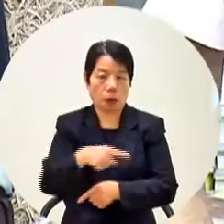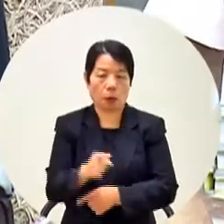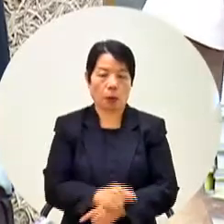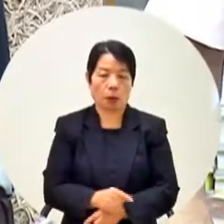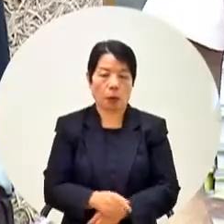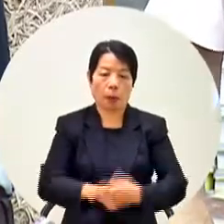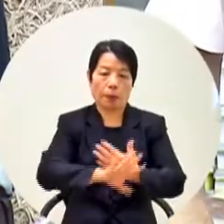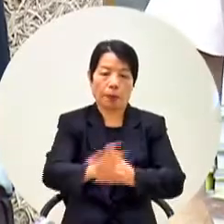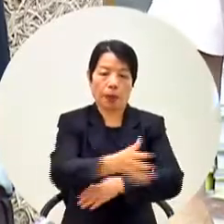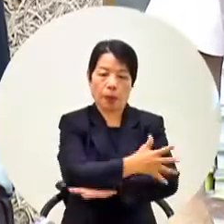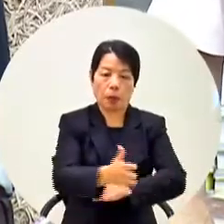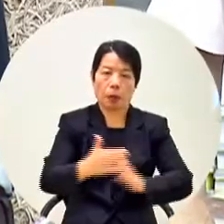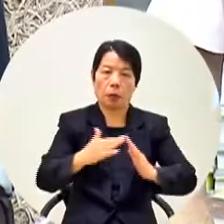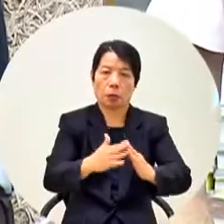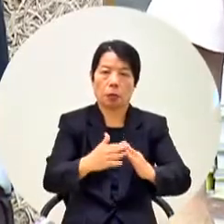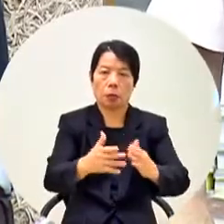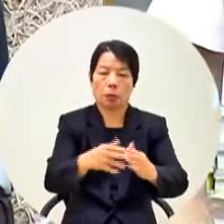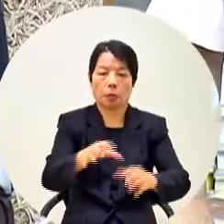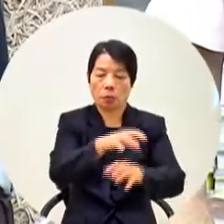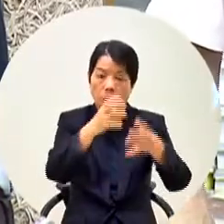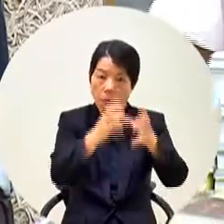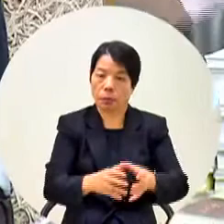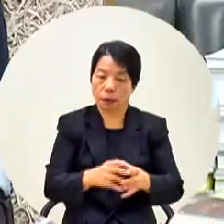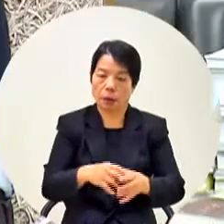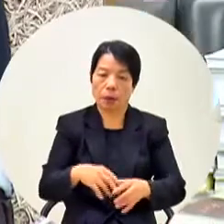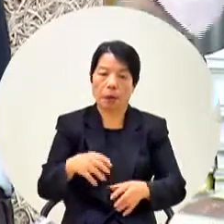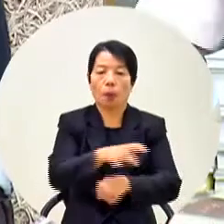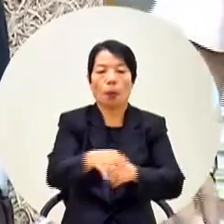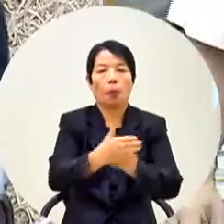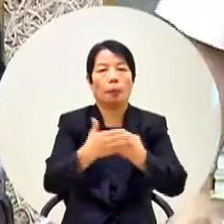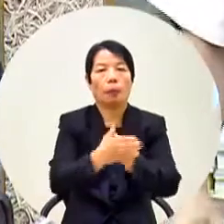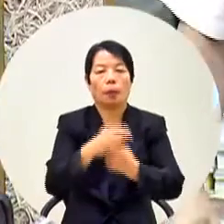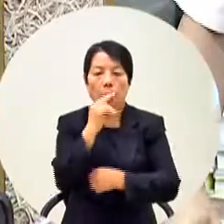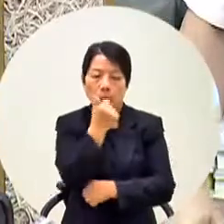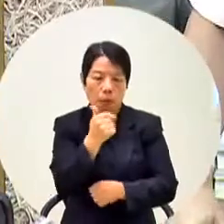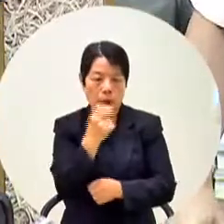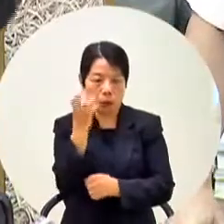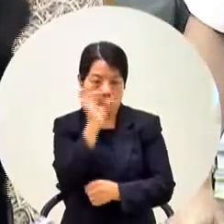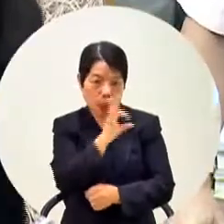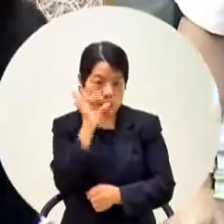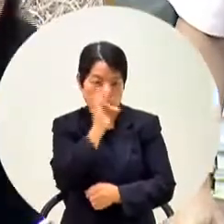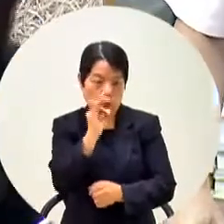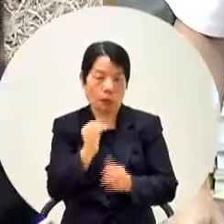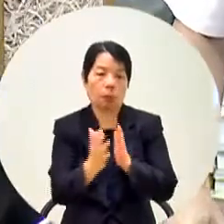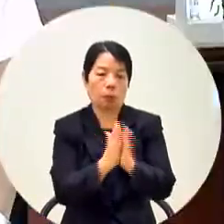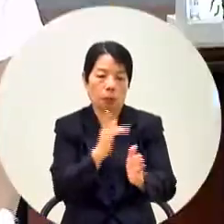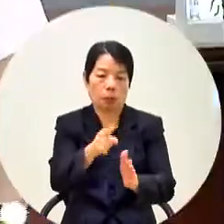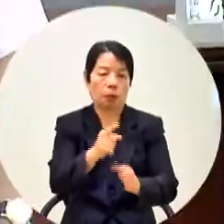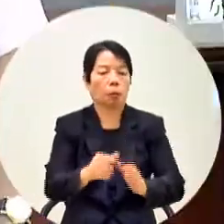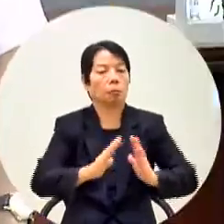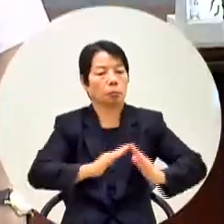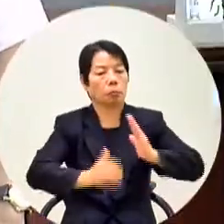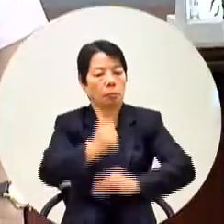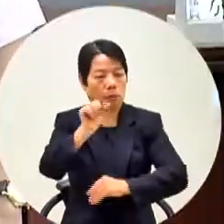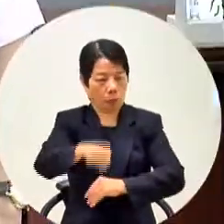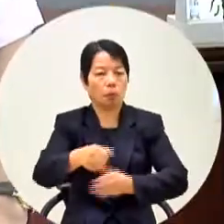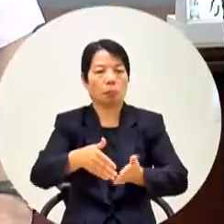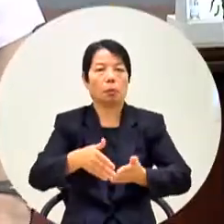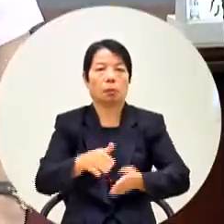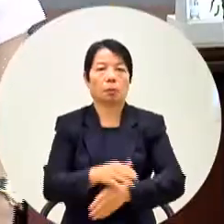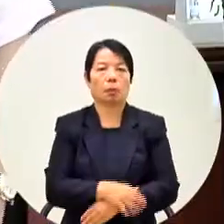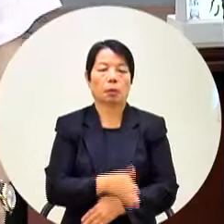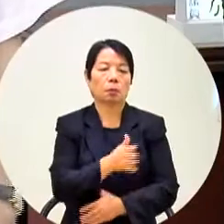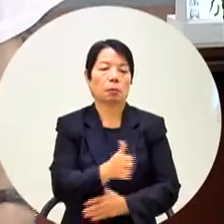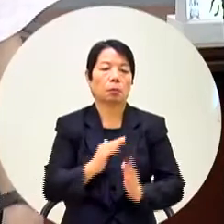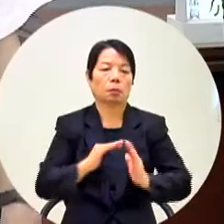经成立环保特征队。哦，局长你请坐，这需要市长的支持。哦，我请问市长